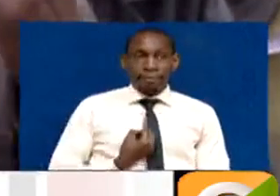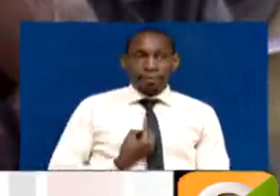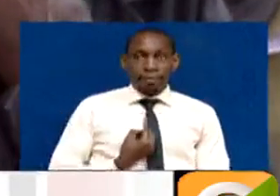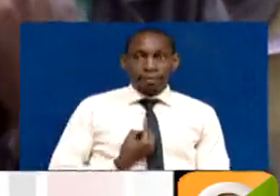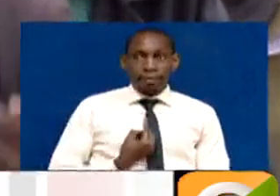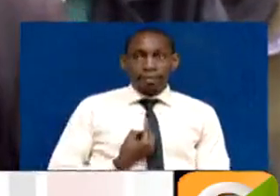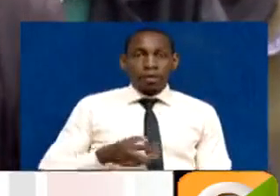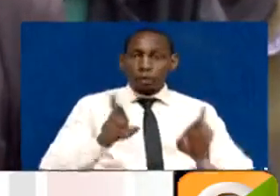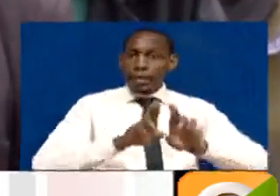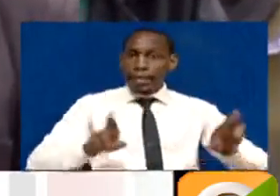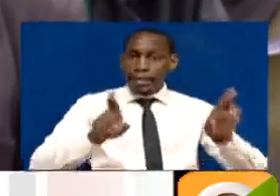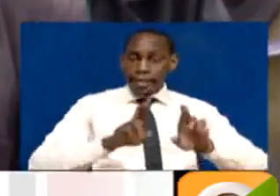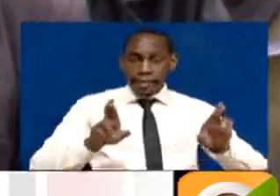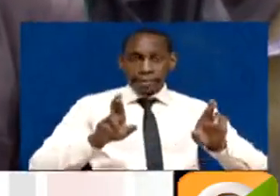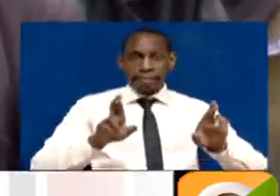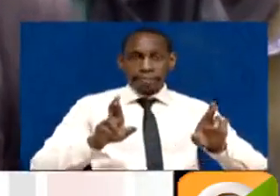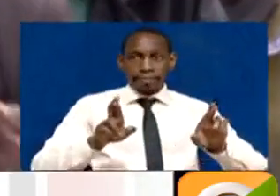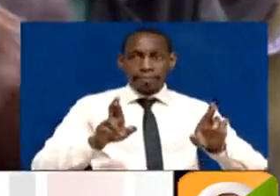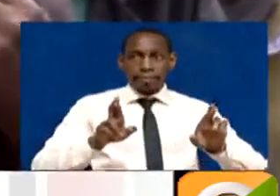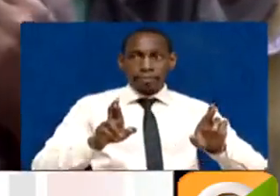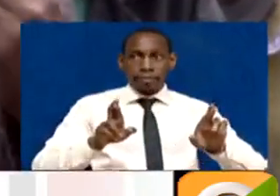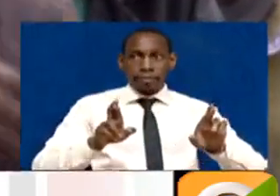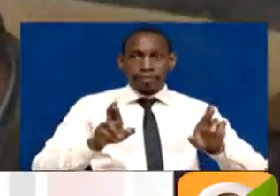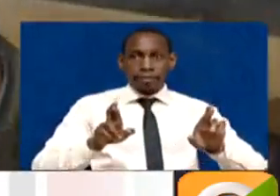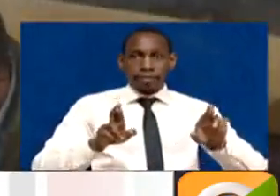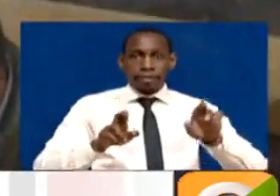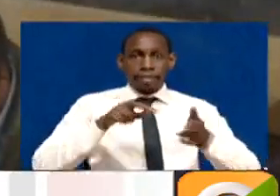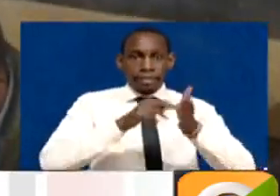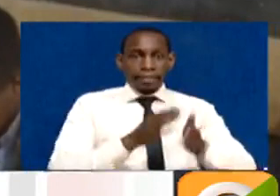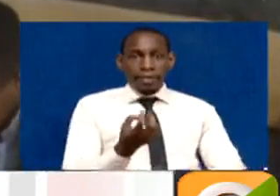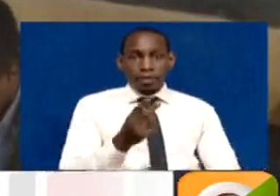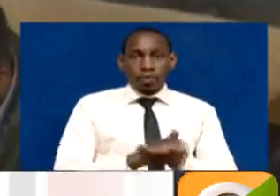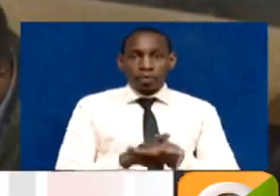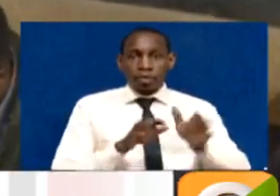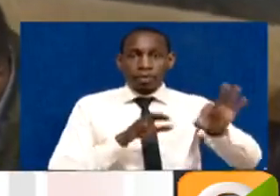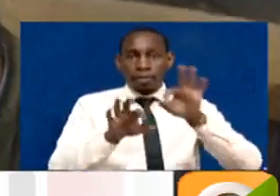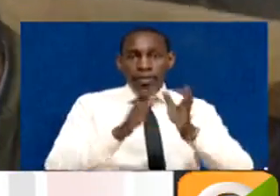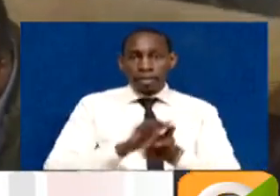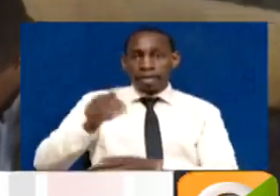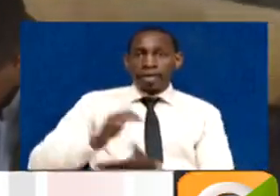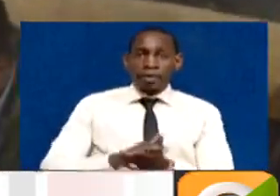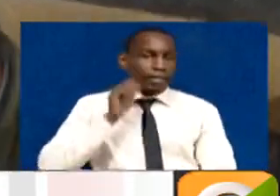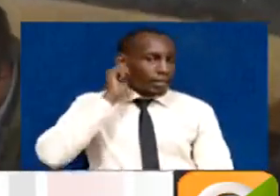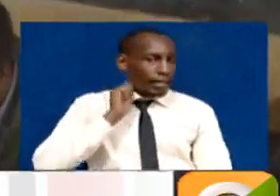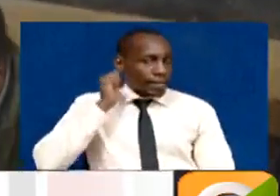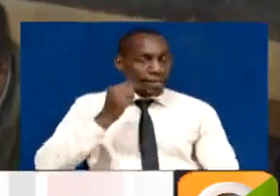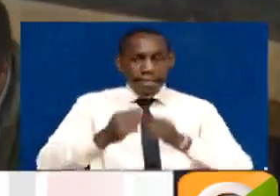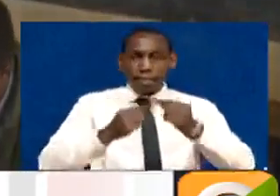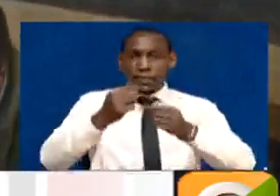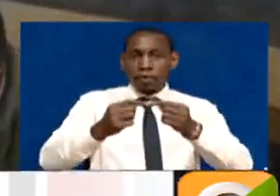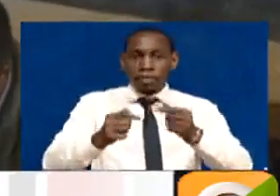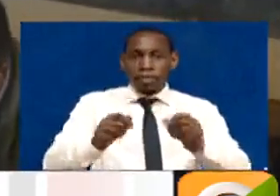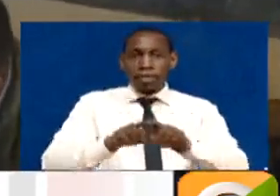tulikuwa tumejitayarisha tukiwa na nomini wawili. Zoezi la mchujo katika kaunti ya Nandi liliendelea